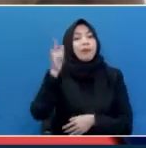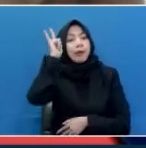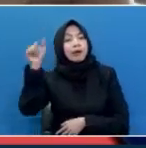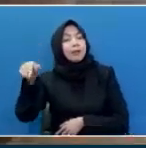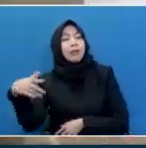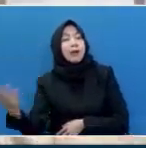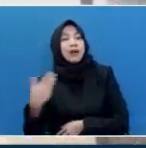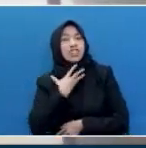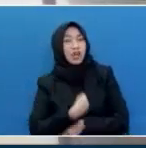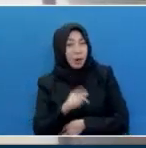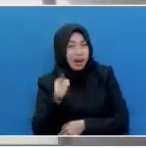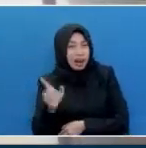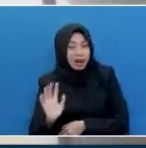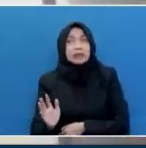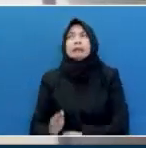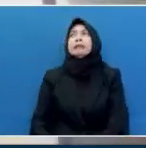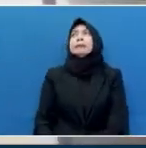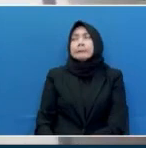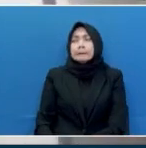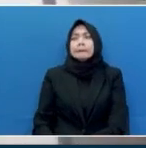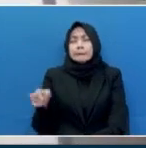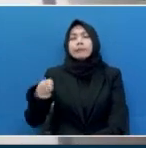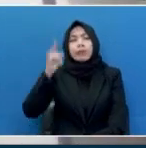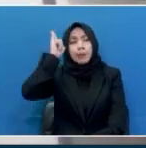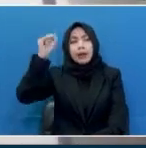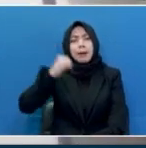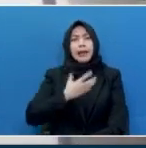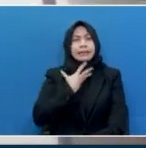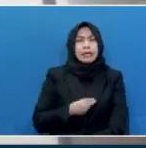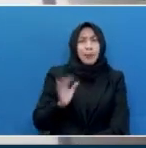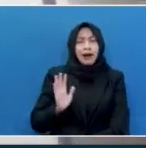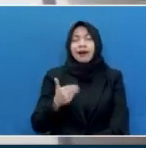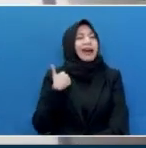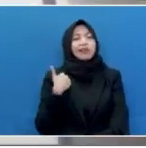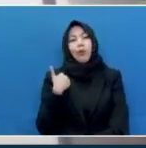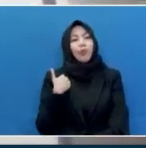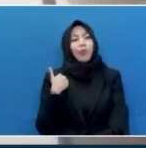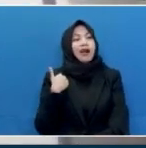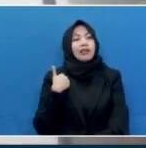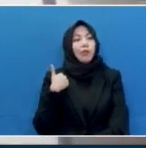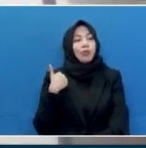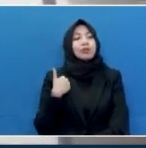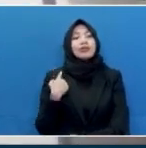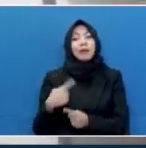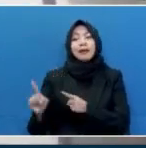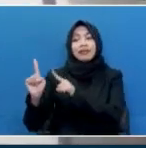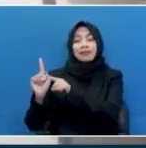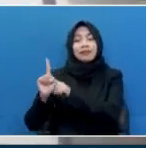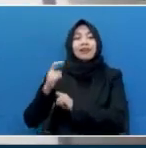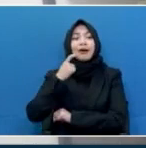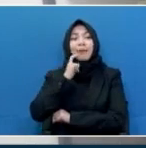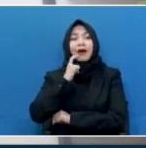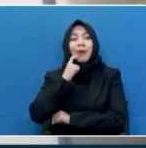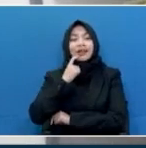misalnya kekecewaan Saya tidak tahu tapi itu menjadi bag dari penegasan yang mendapat catatan dari Bu Megawati bahwa kalau